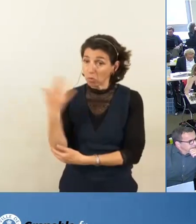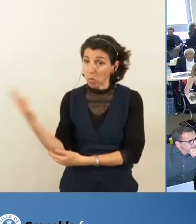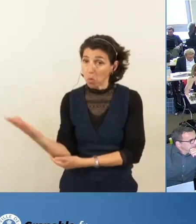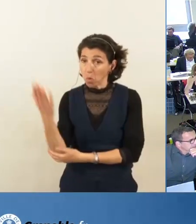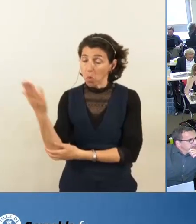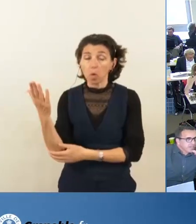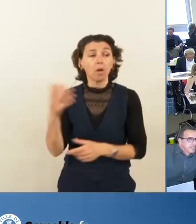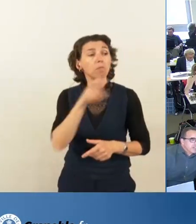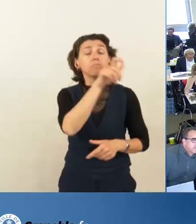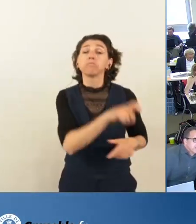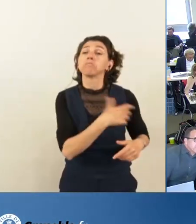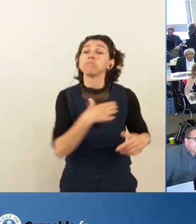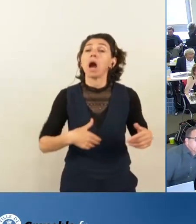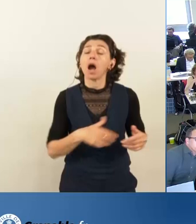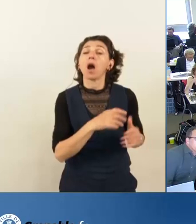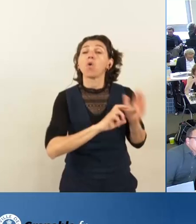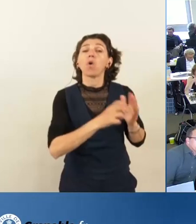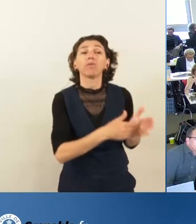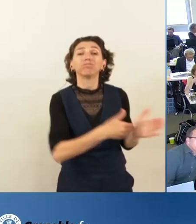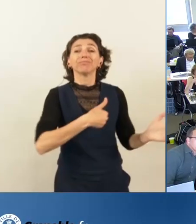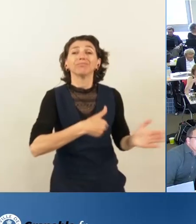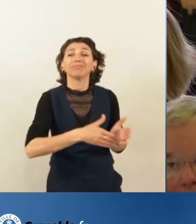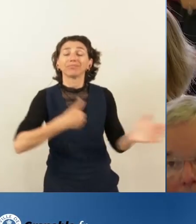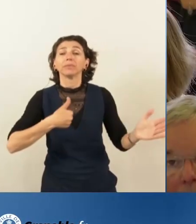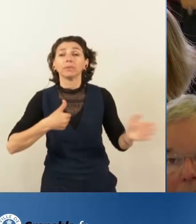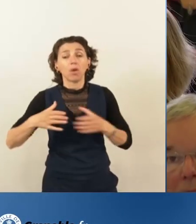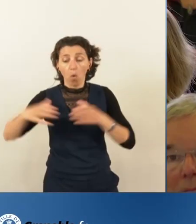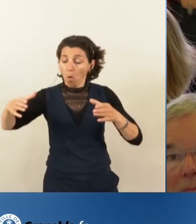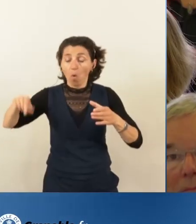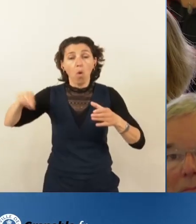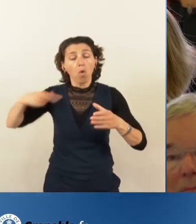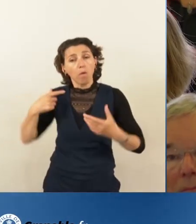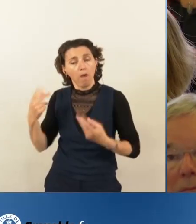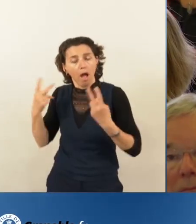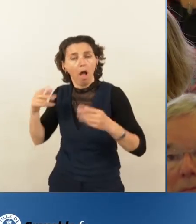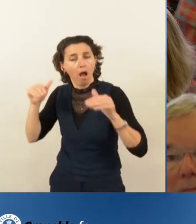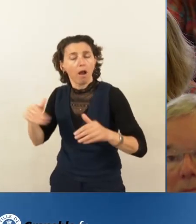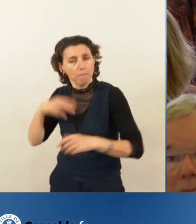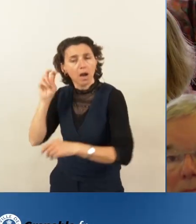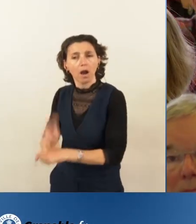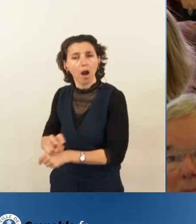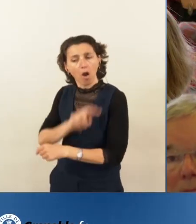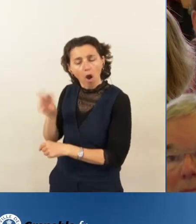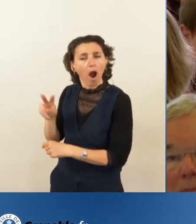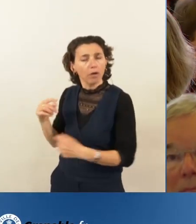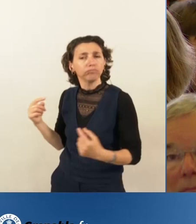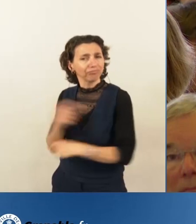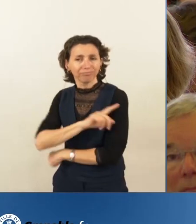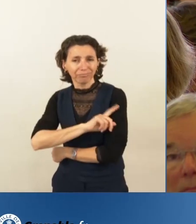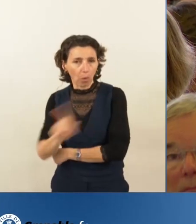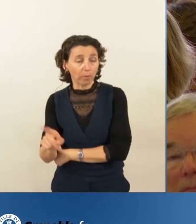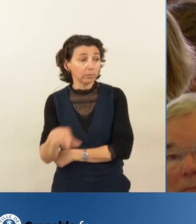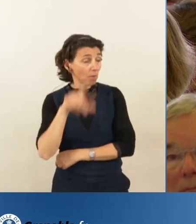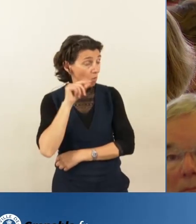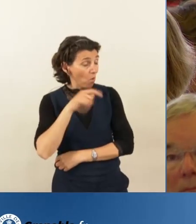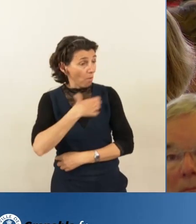a choisi de nous exclure de la majorité que mon regard changera sur ces personnes nous pouvions Monsieur le Maire parfois avoir des